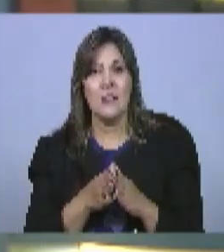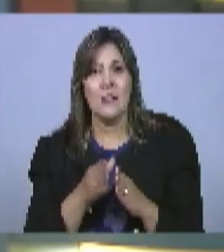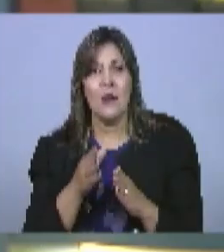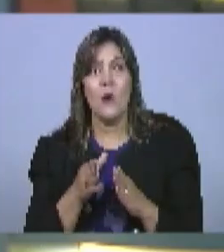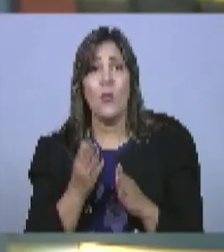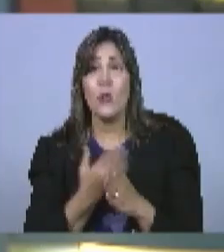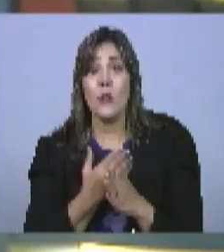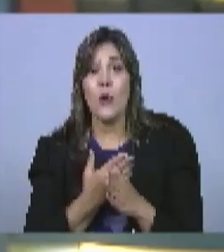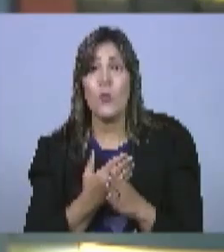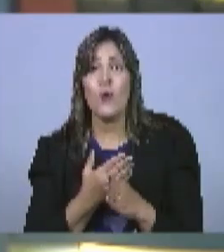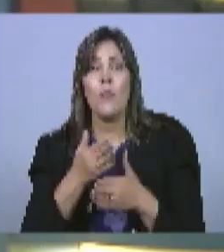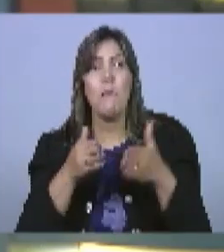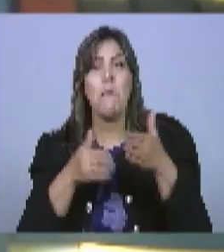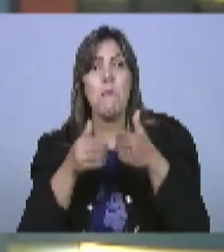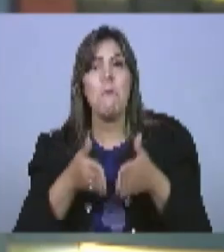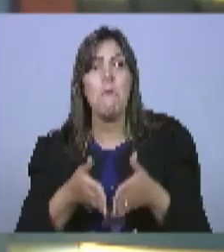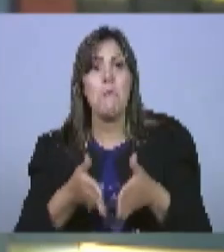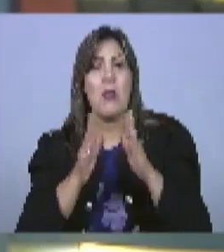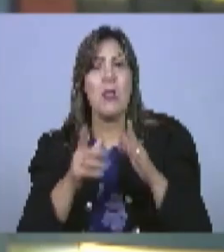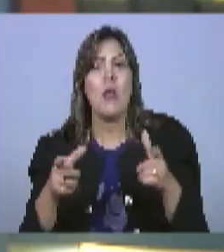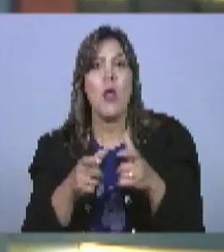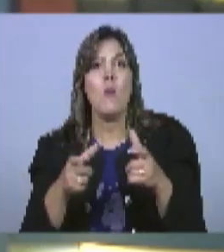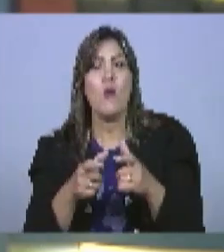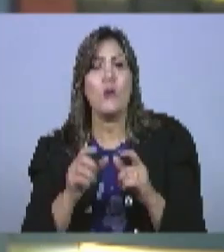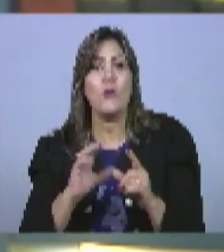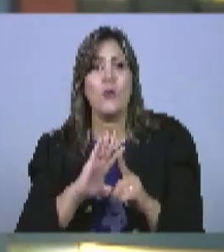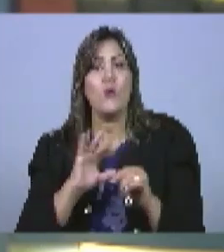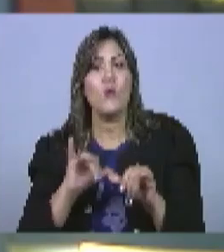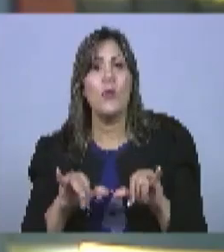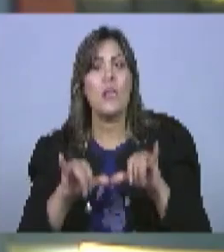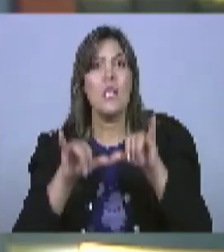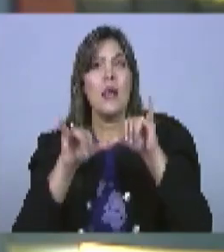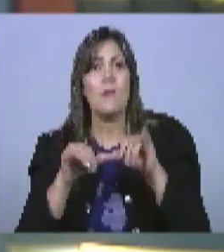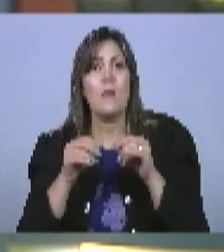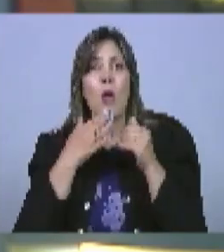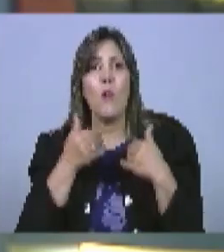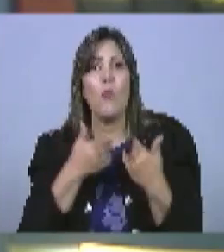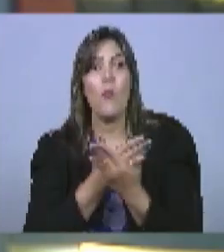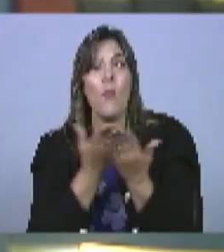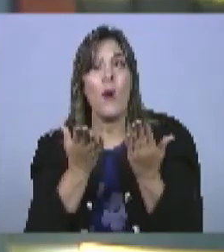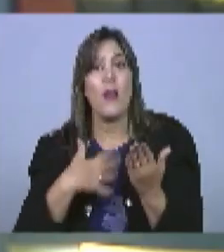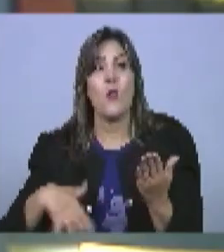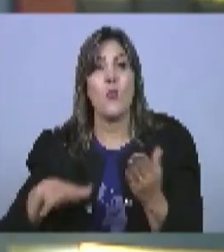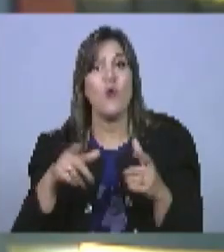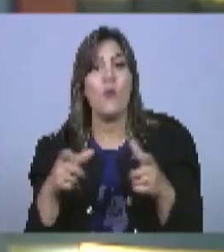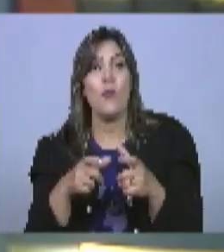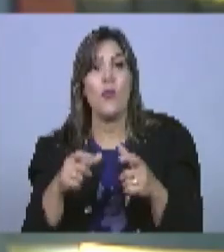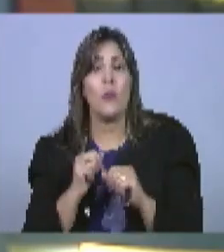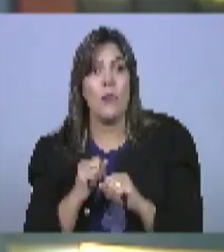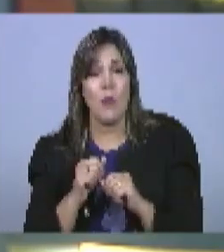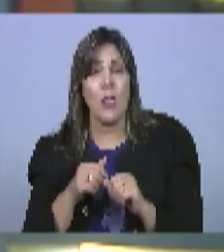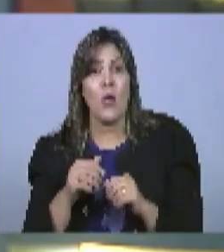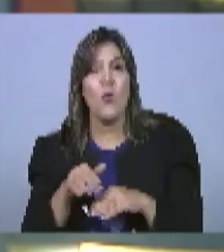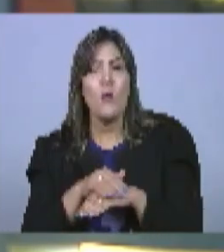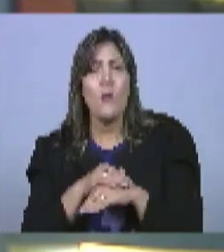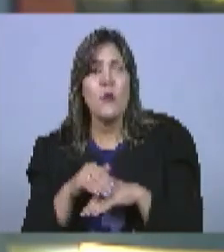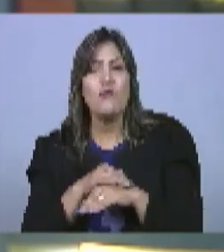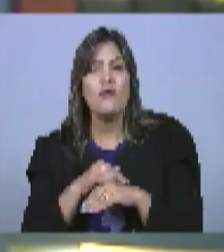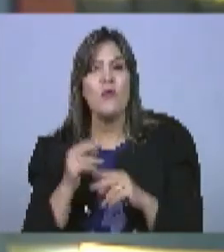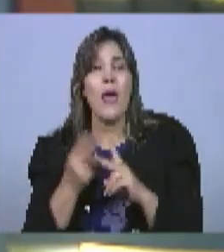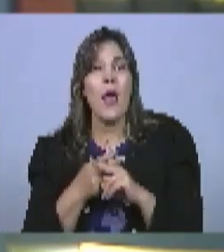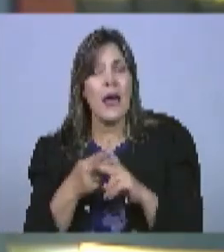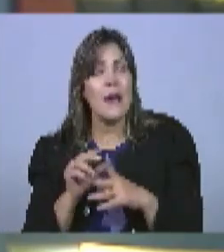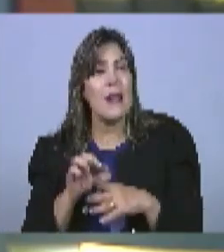لصالح بناء المجتمعات ولصالح التنميه ولصالح خير هذه المجتمعات وشعور الانسان